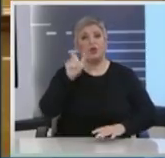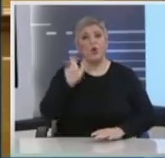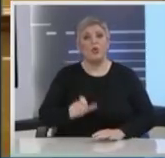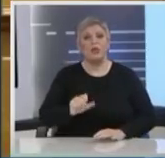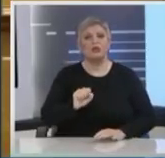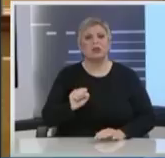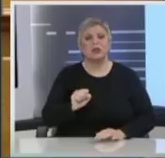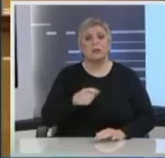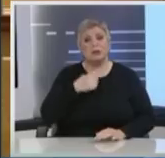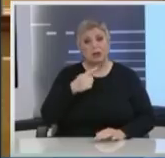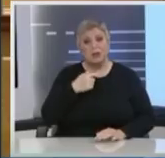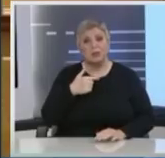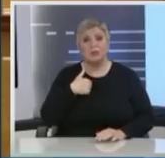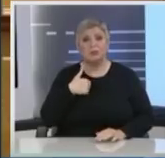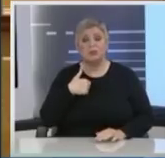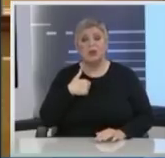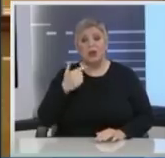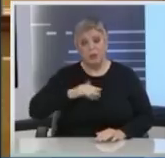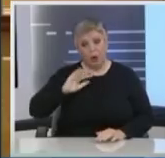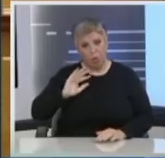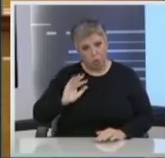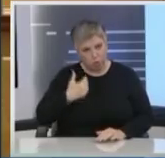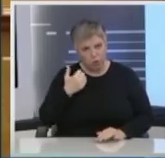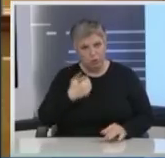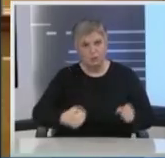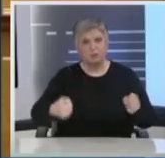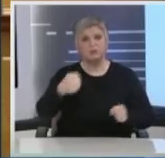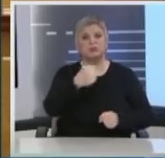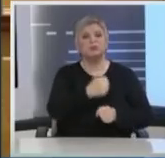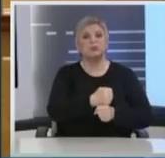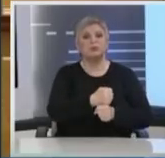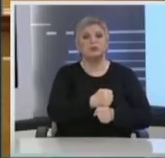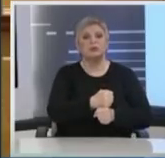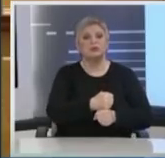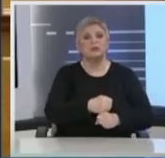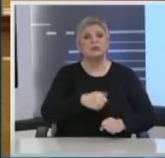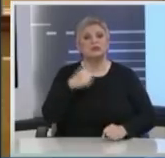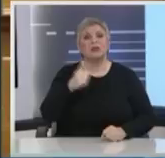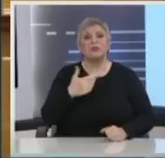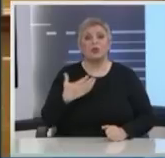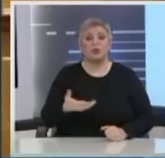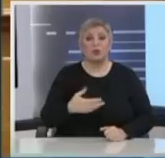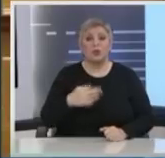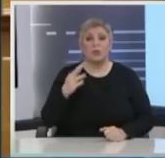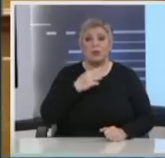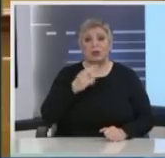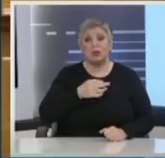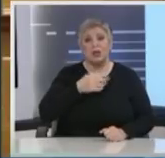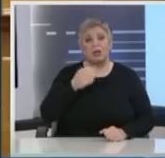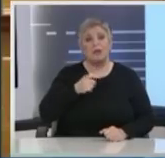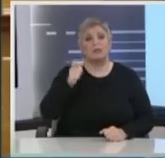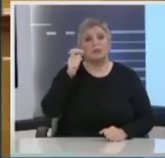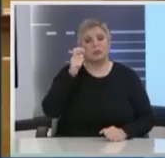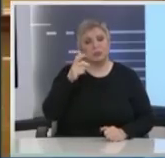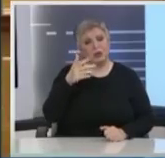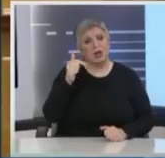Αντικαταστάθη. Από ποιον αντικαταστάθη? Από τον Πρωθυπουργό, ο οποίος κατηγορείται ότι ήταν σε συνεχή συνεννόηση αυτός και η συμβουλή